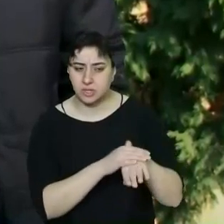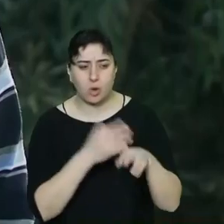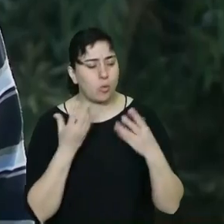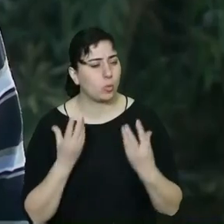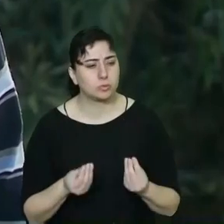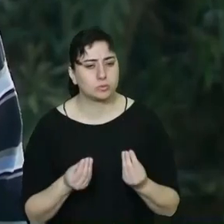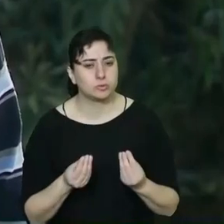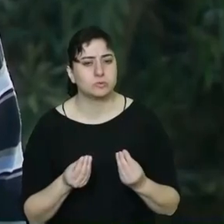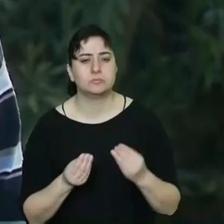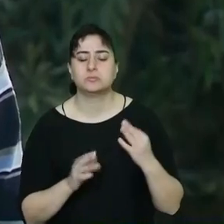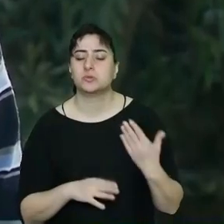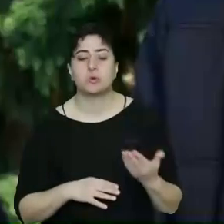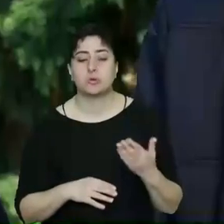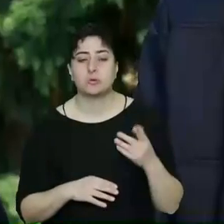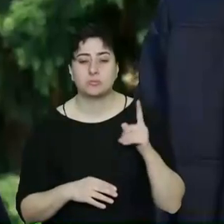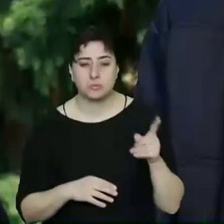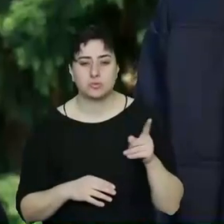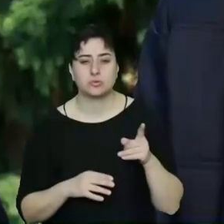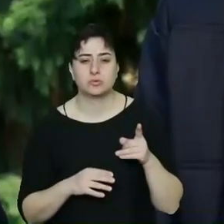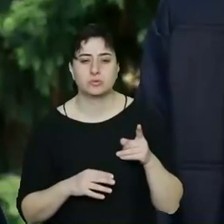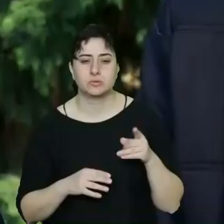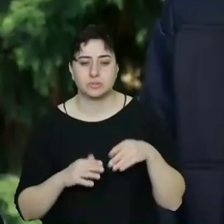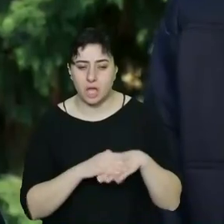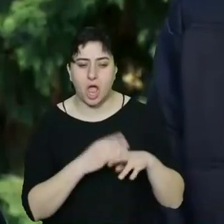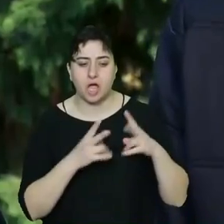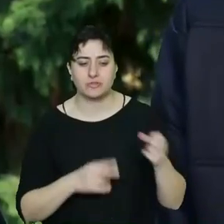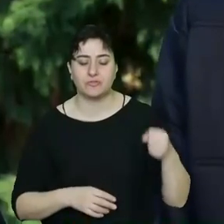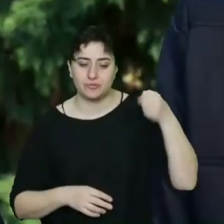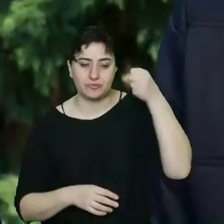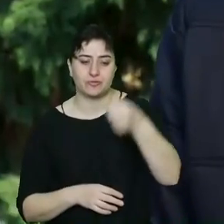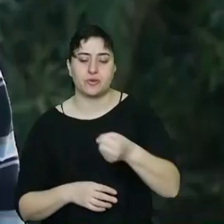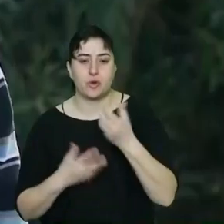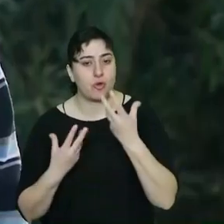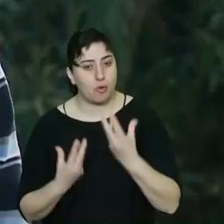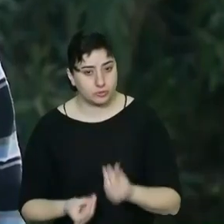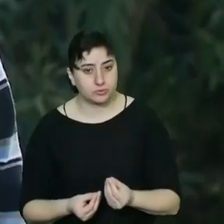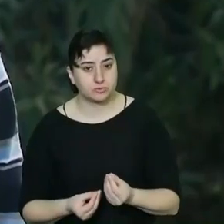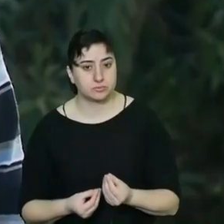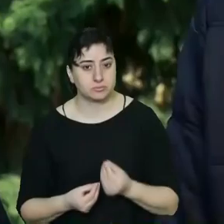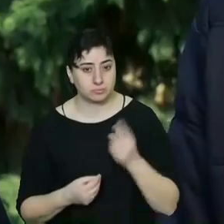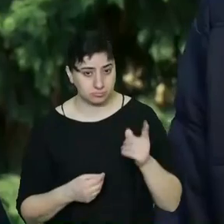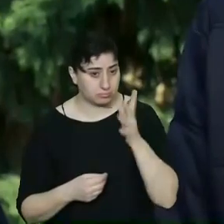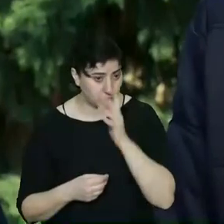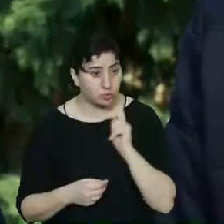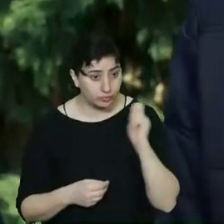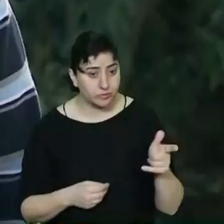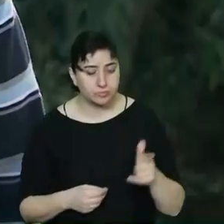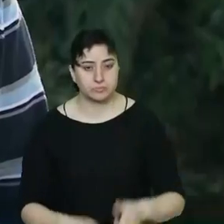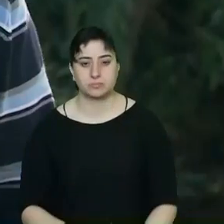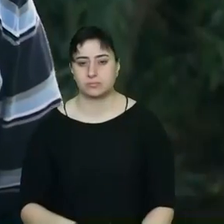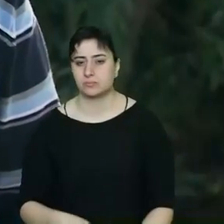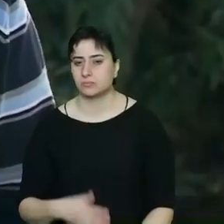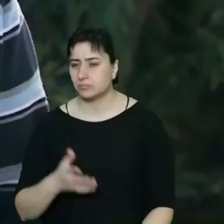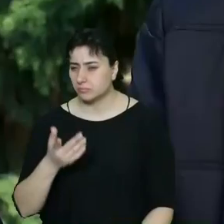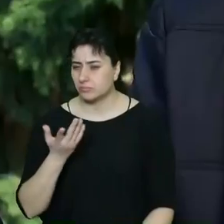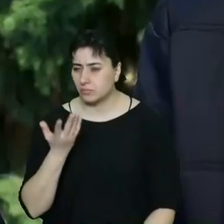saklamış. Diyelim ki... ...sana da o sakladığı yerden çıkarıp getirtiyor papağanı. O adam 500 verecek mi?